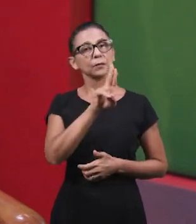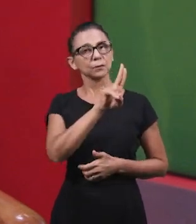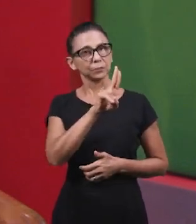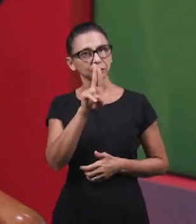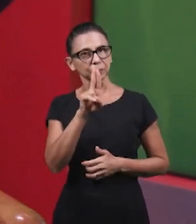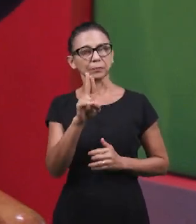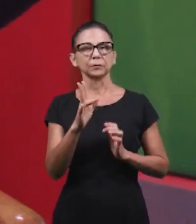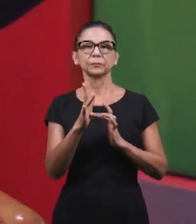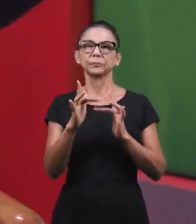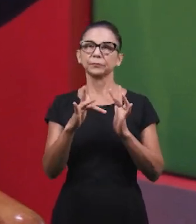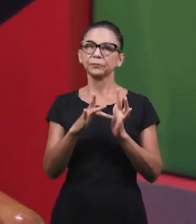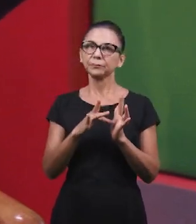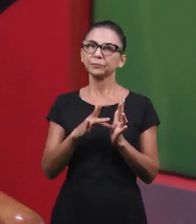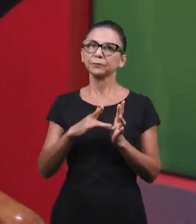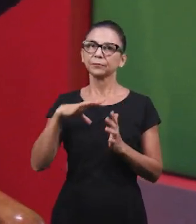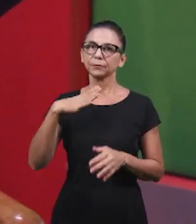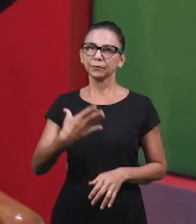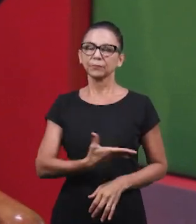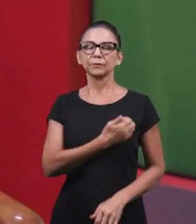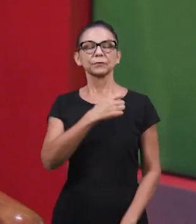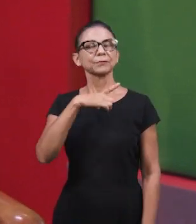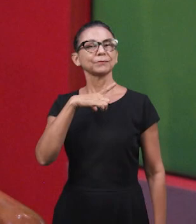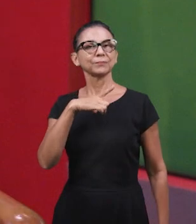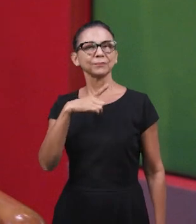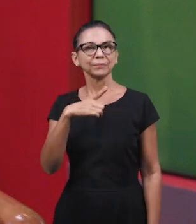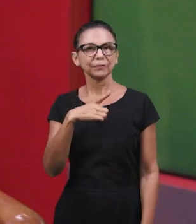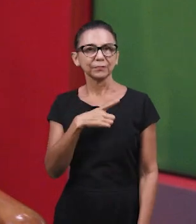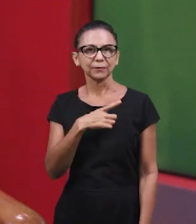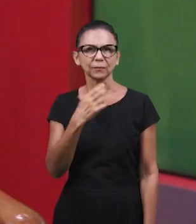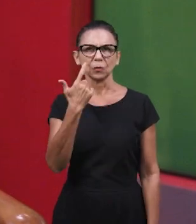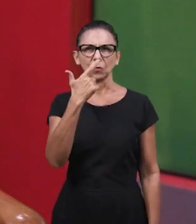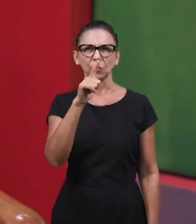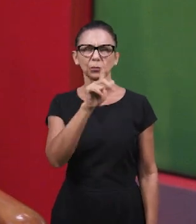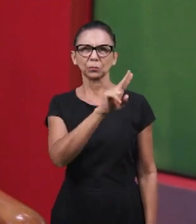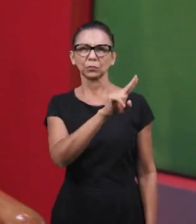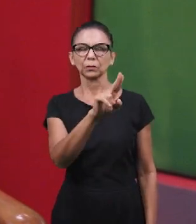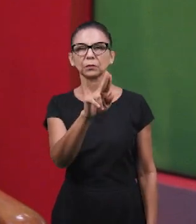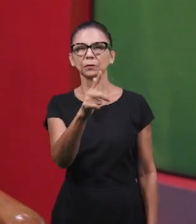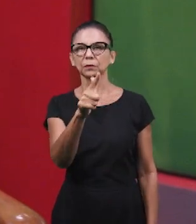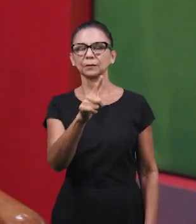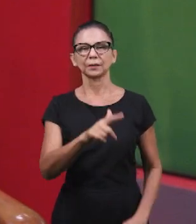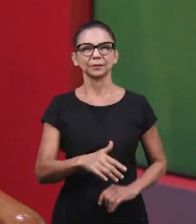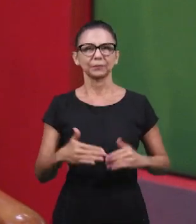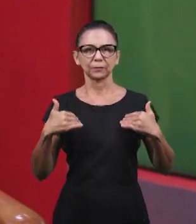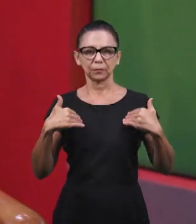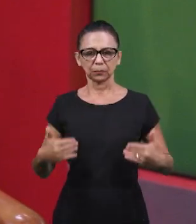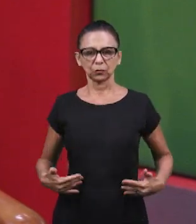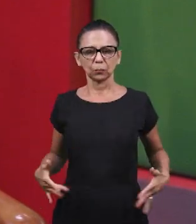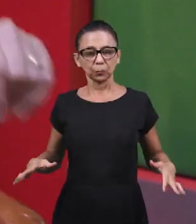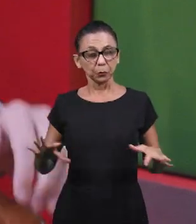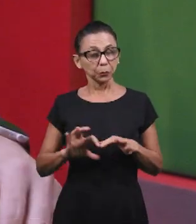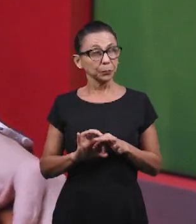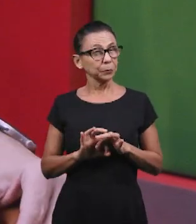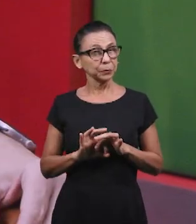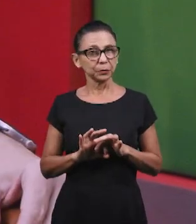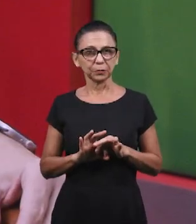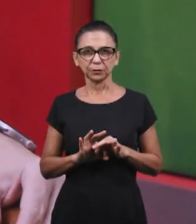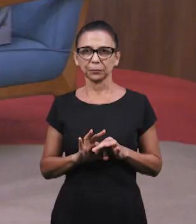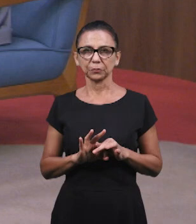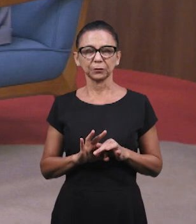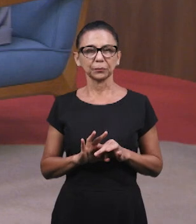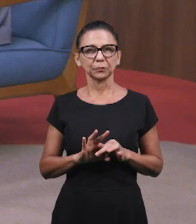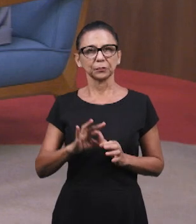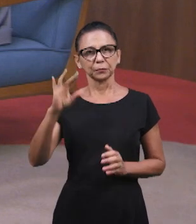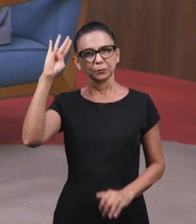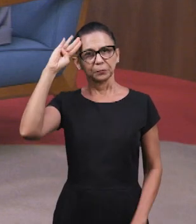corps, l'unité de l'esprit est essentielle. Nous allons voir une deuxième évidence prophétique. Nous